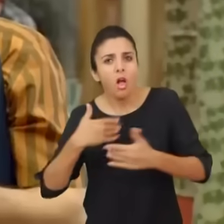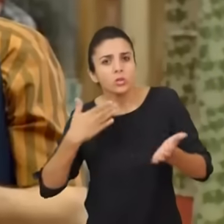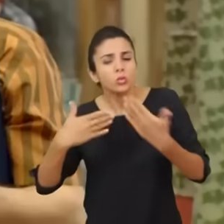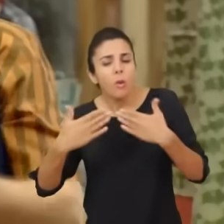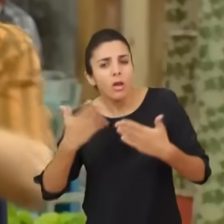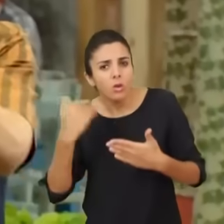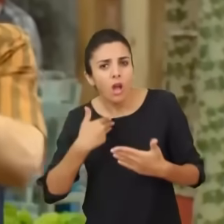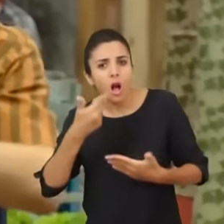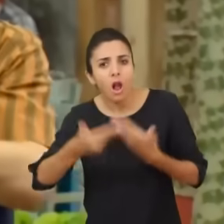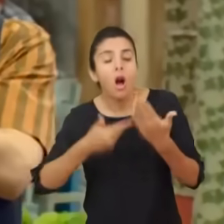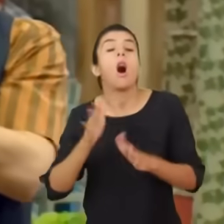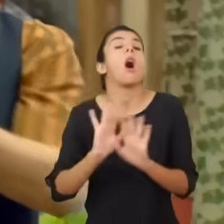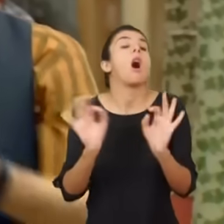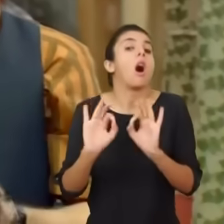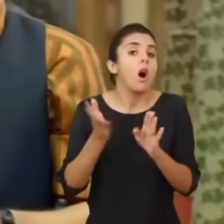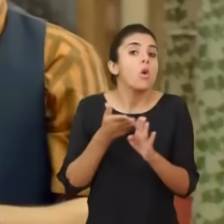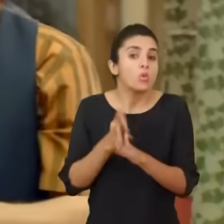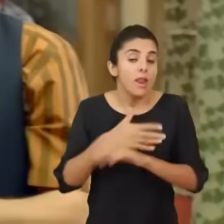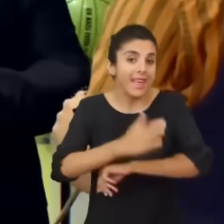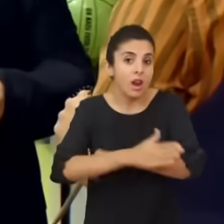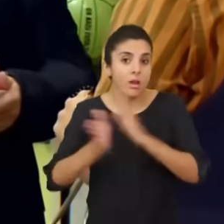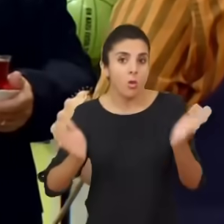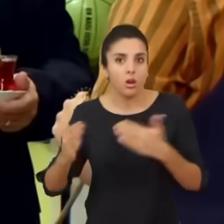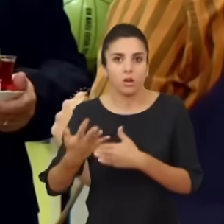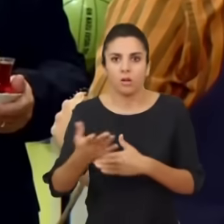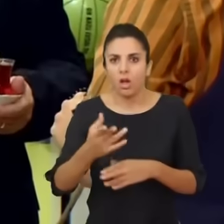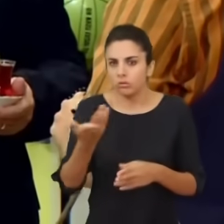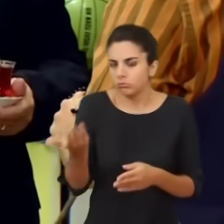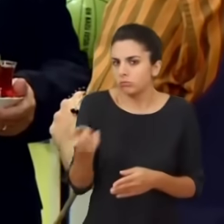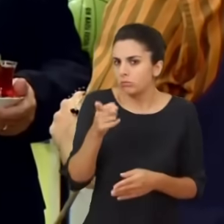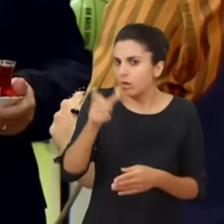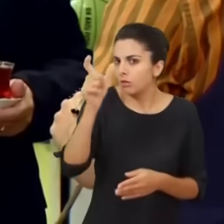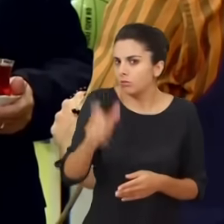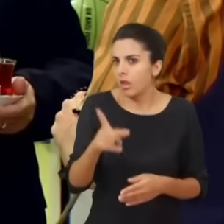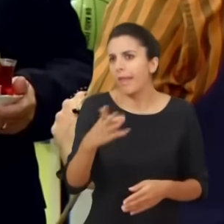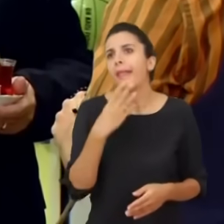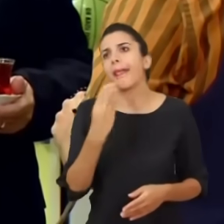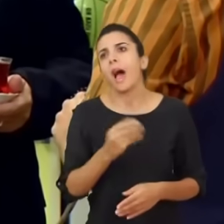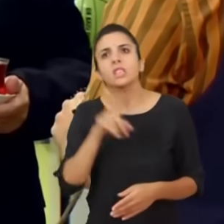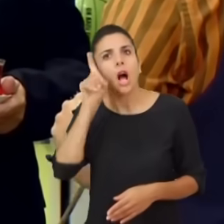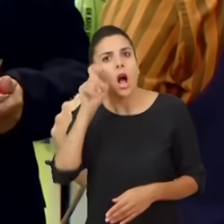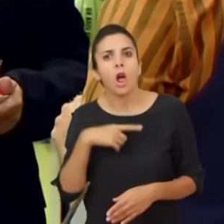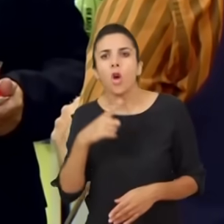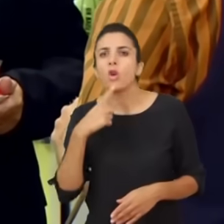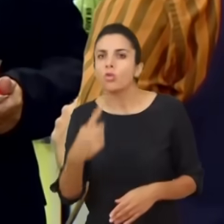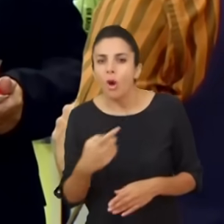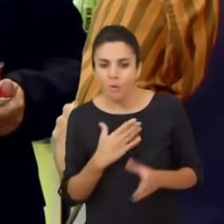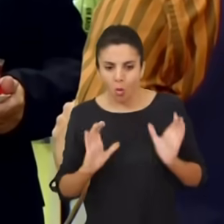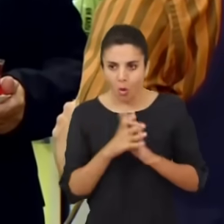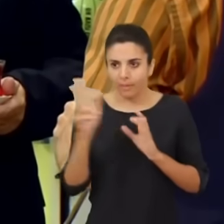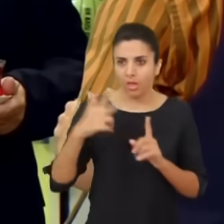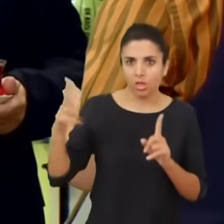Ha, tabii ya. Yardım kolileri. Ya sen de Mesut, seni genç beyin diye ihtiyar heyetine aldık.